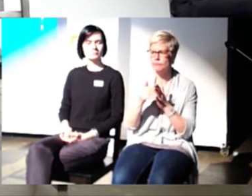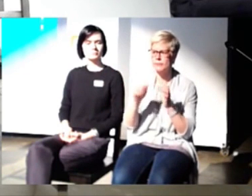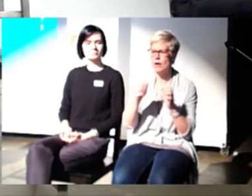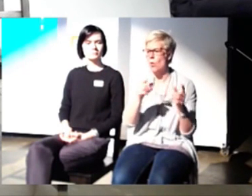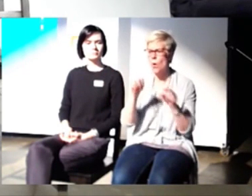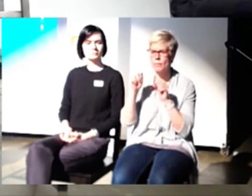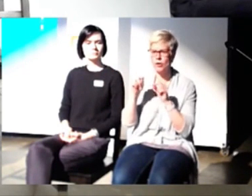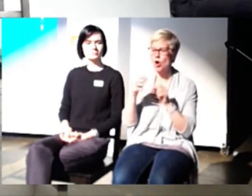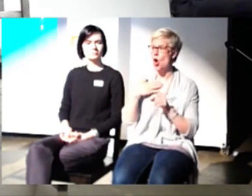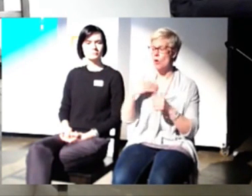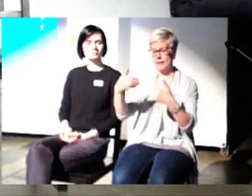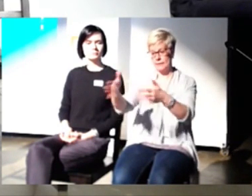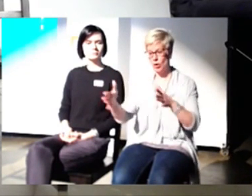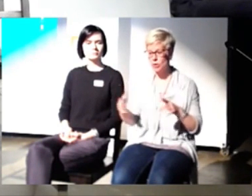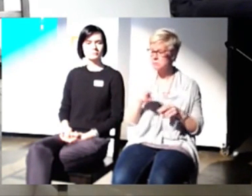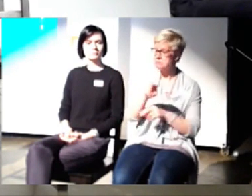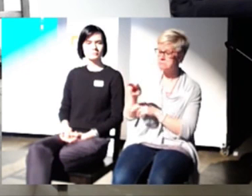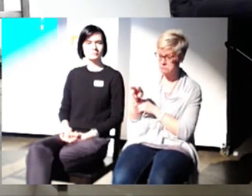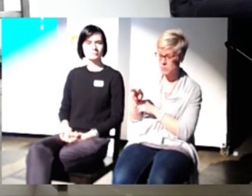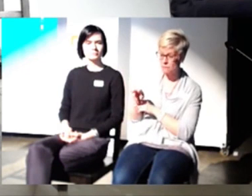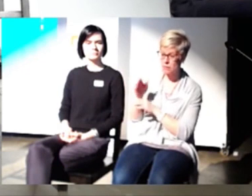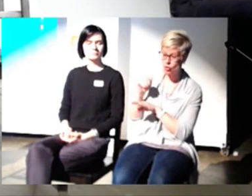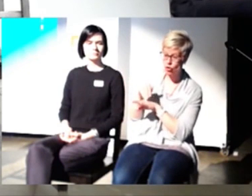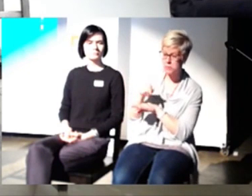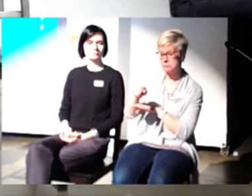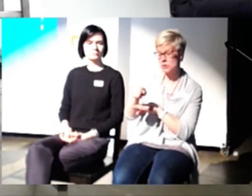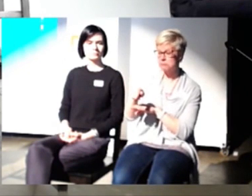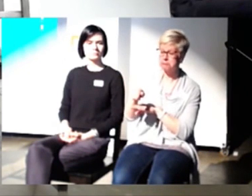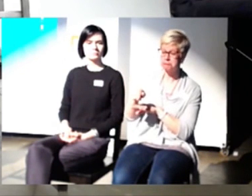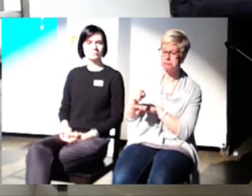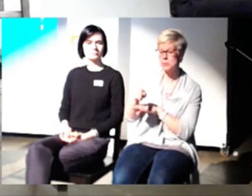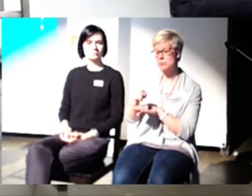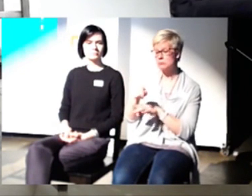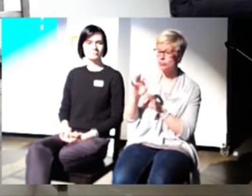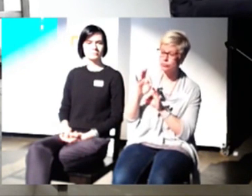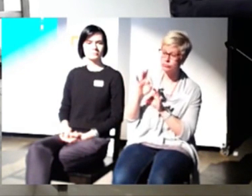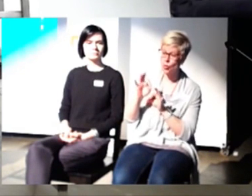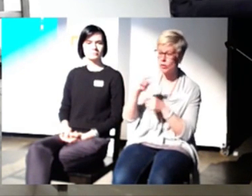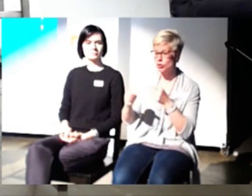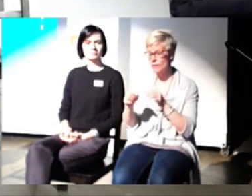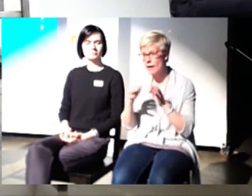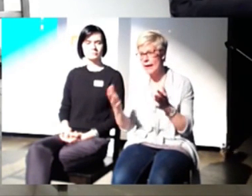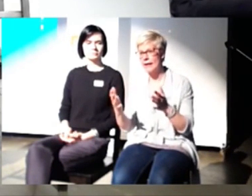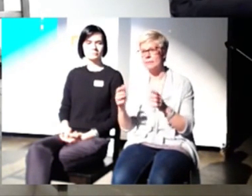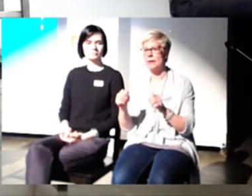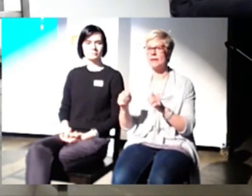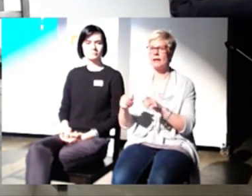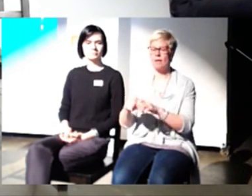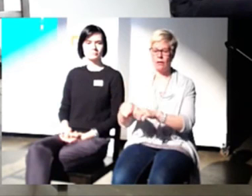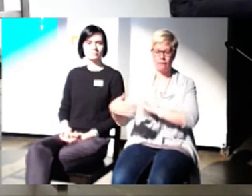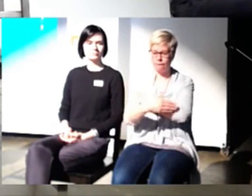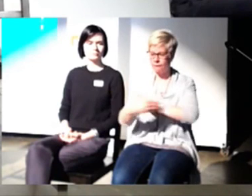ihan hyvin, jos tässä olisi vaikka semmoinen ja tämmöinen asia, kuin että meidän täytyisi miettiä viivottimen kanssa, että ei me voida olla esteettömiä, kun